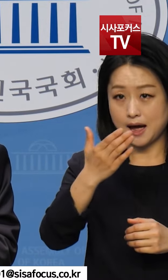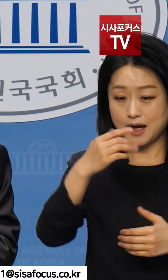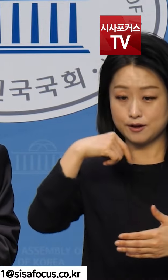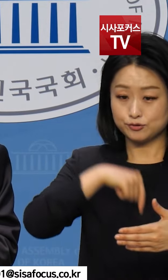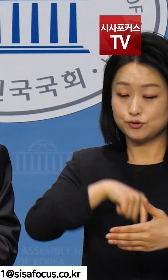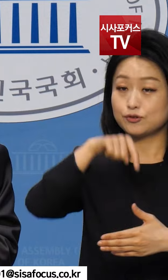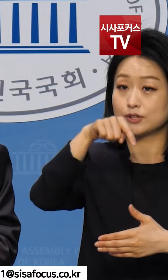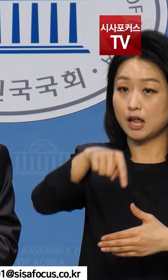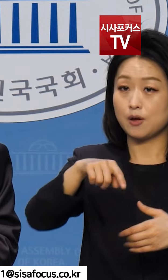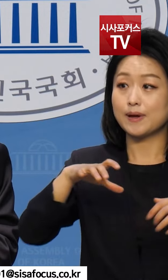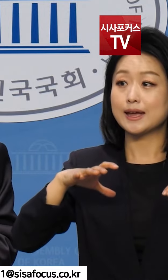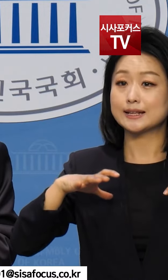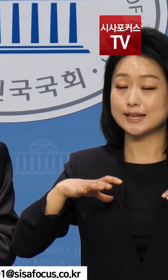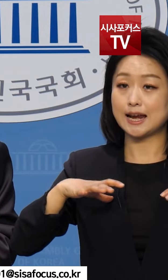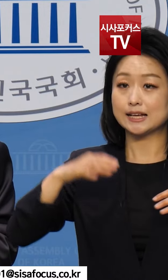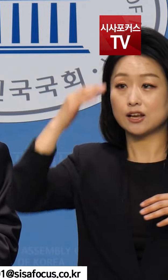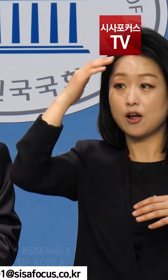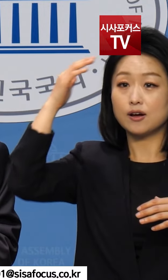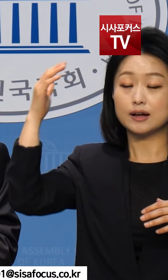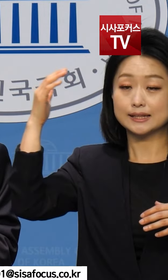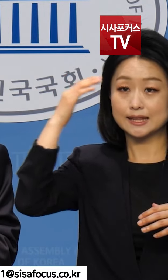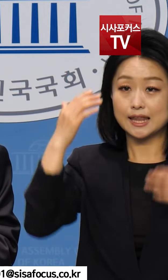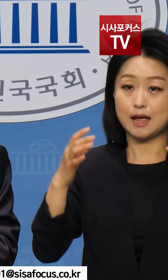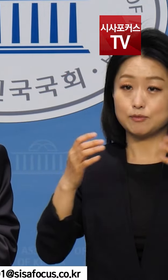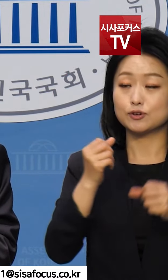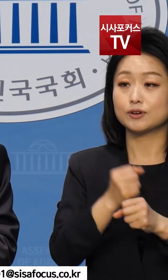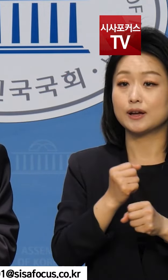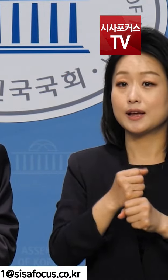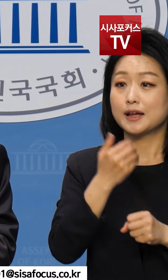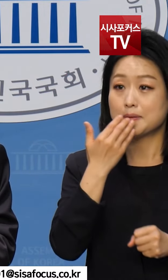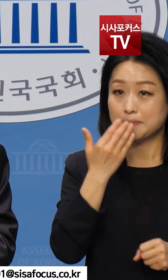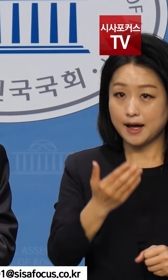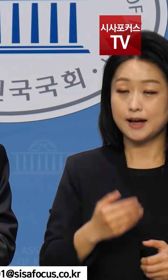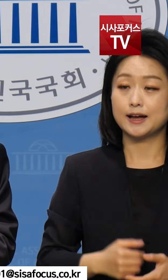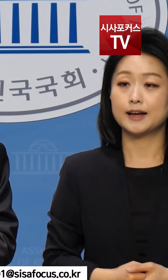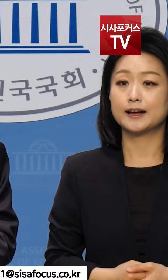국내외로 자랑스러운 대한민국이 될 것입니다.